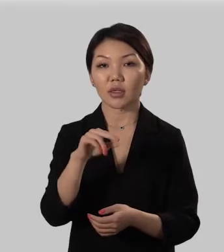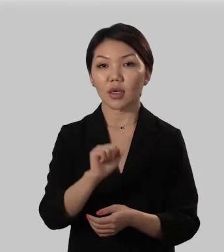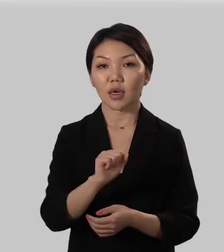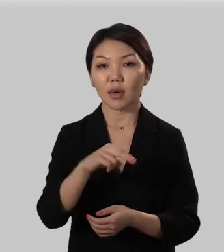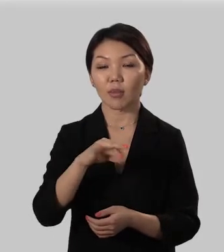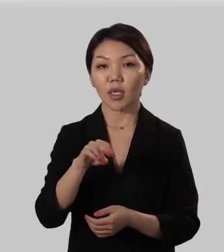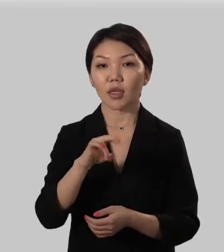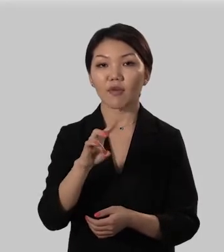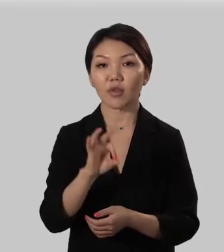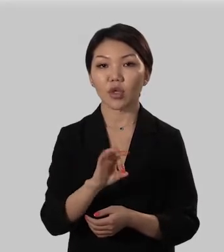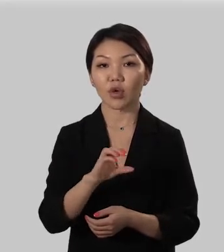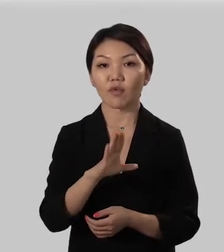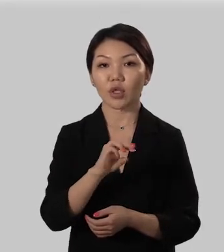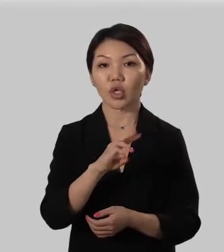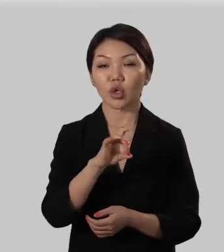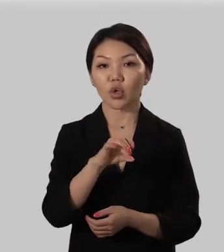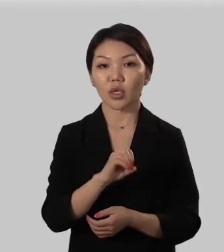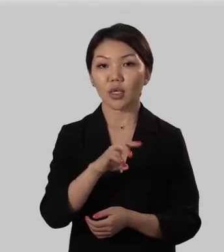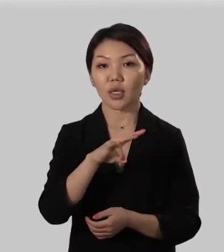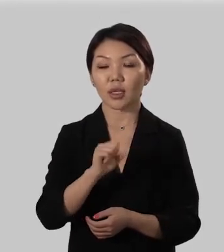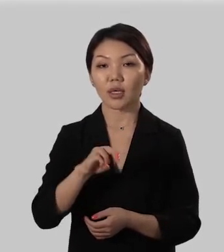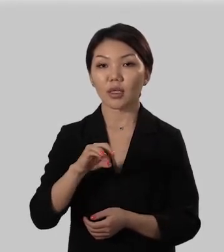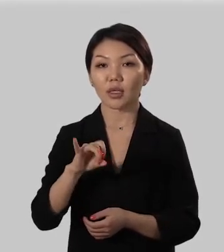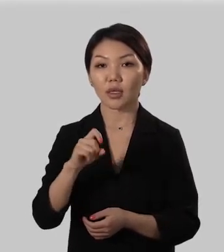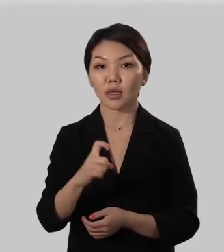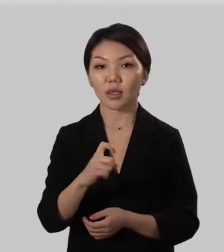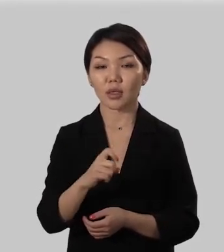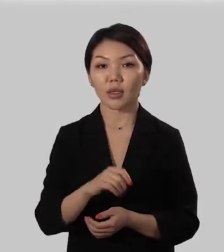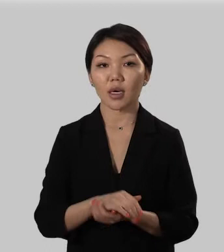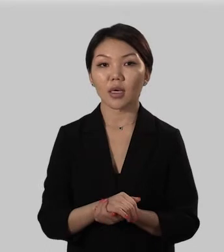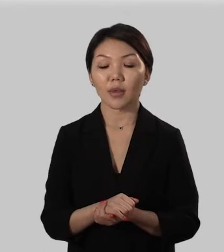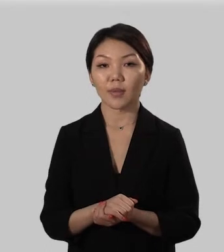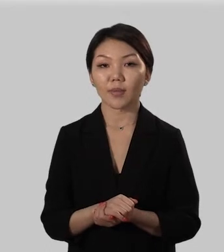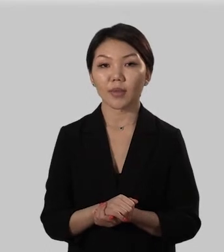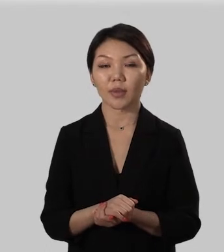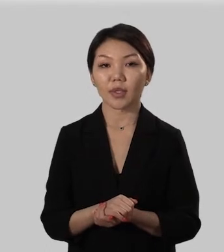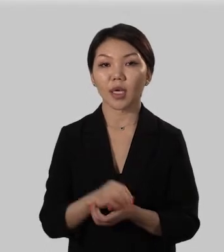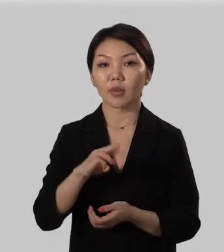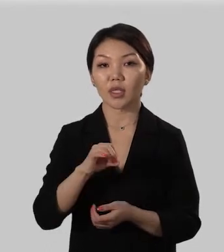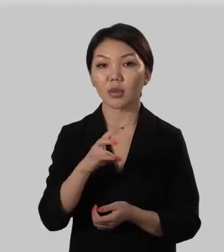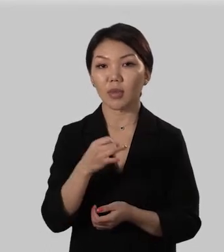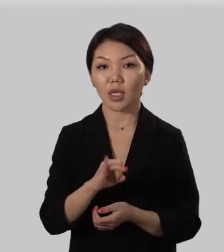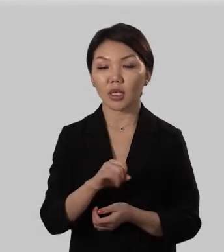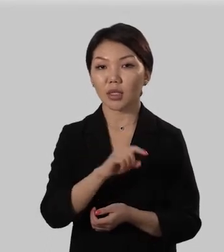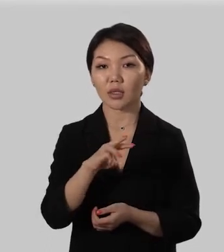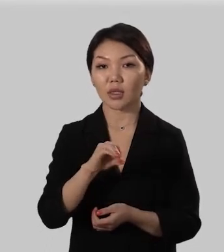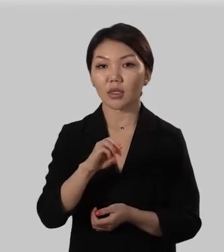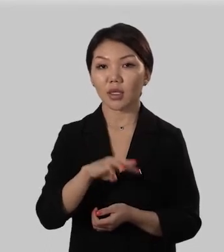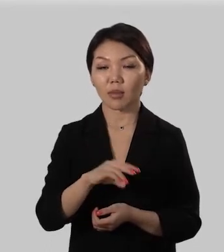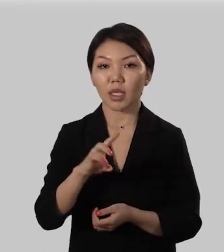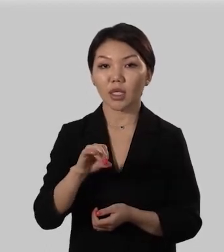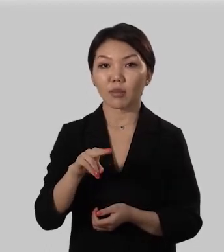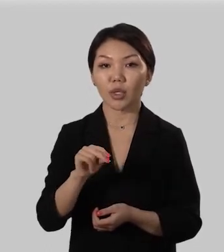числительных втрое на троих от местоимений затем нипочем